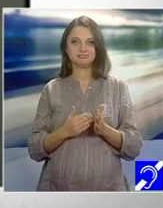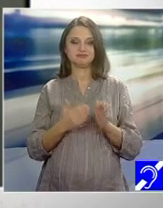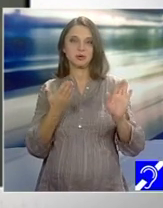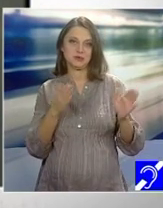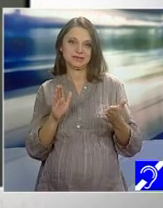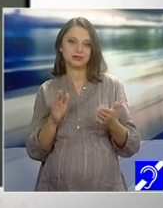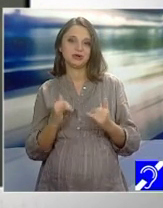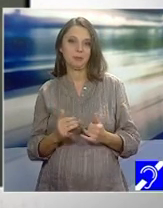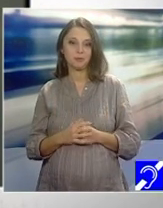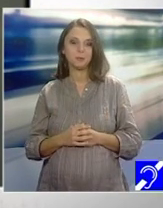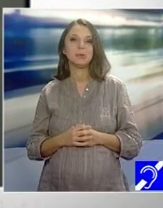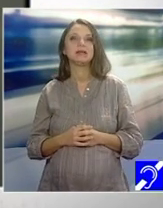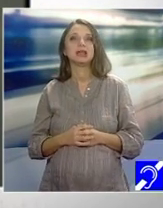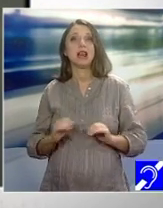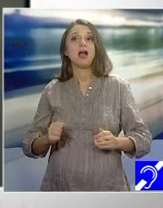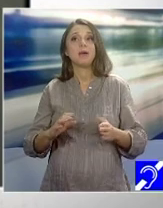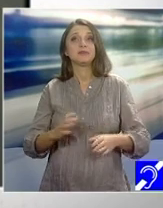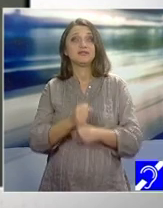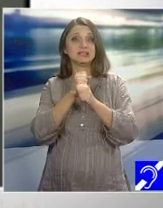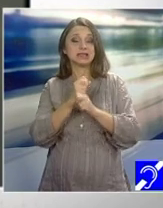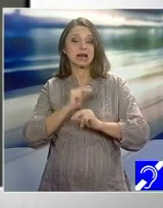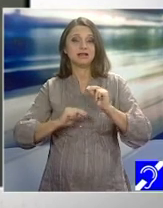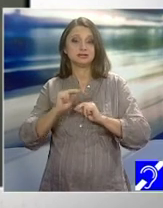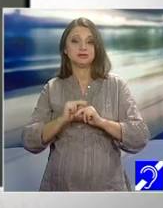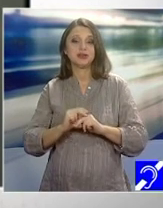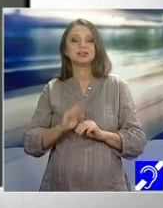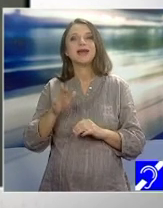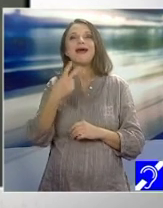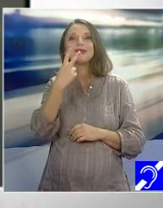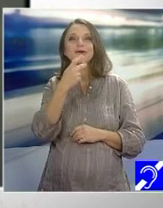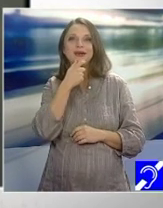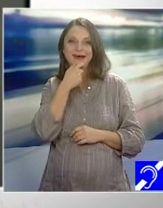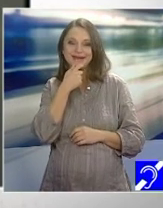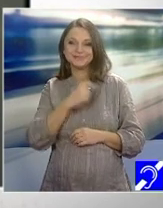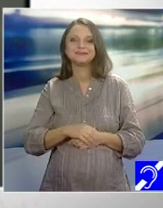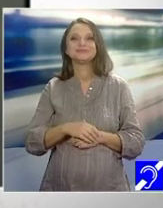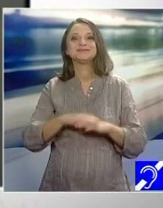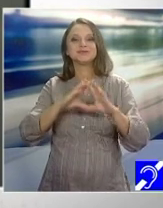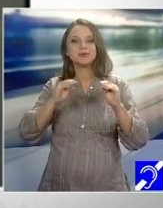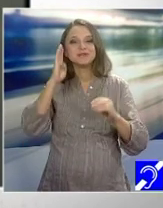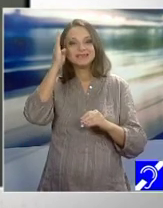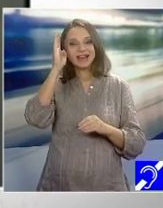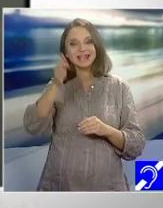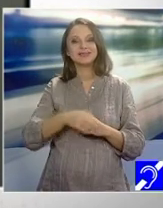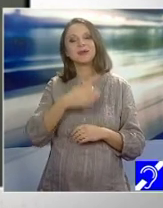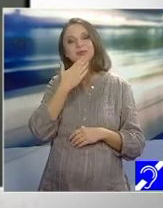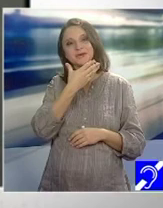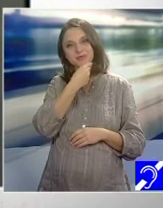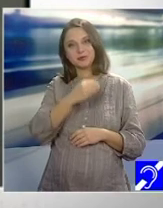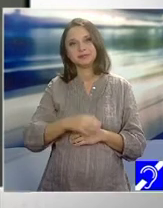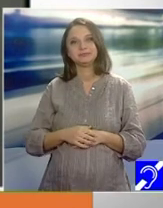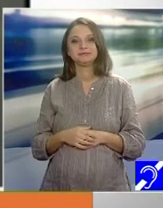înființarea asociației, care are o vârstă respectabilă de 2 ani. Mai mulți precis, înainte vă dorim! Mulțumesc frumos! Mai